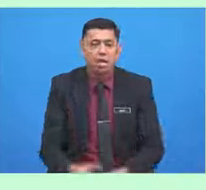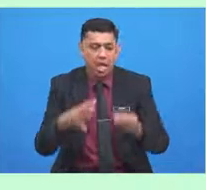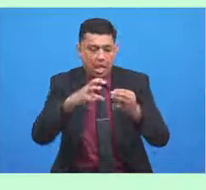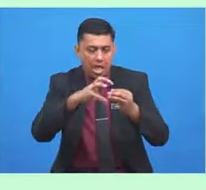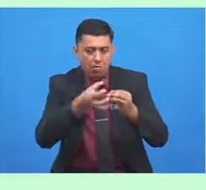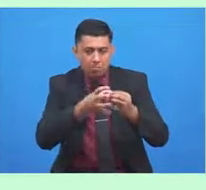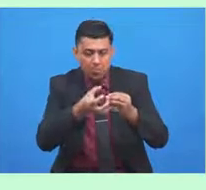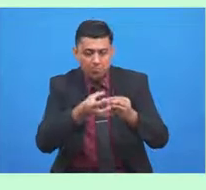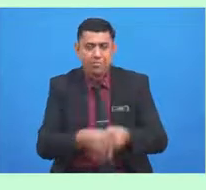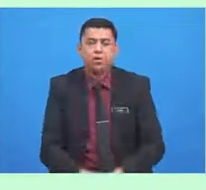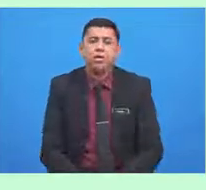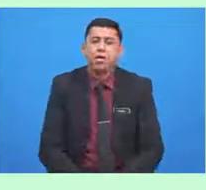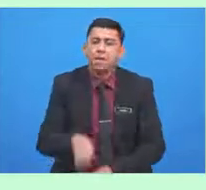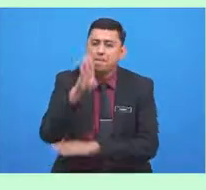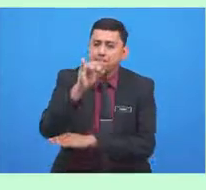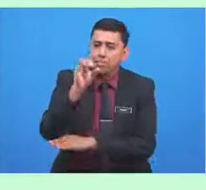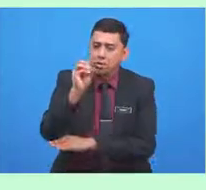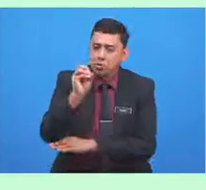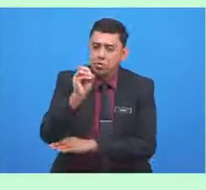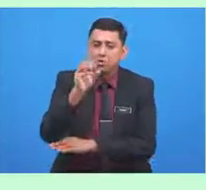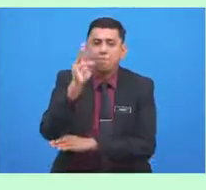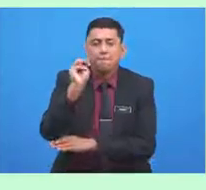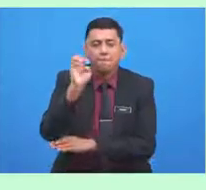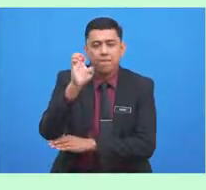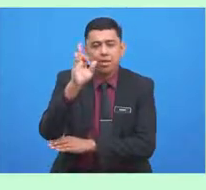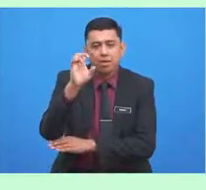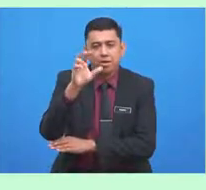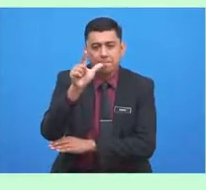eksmosfera, biosfera atau litosfera.